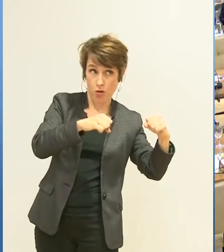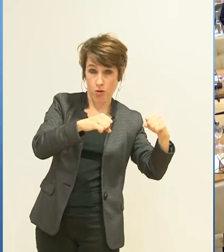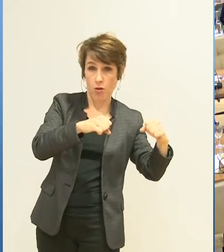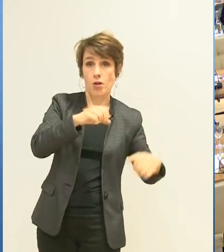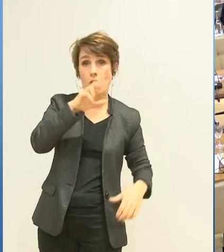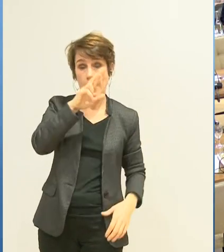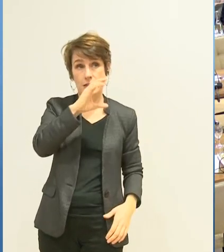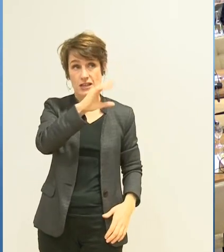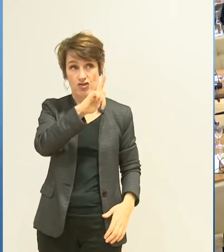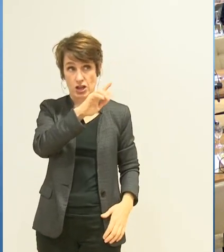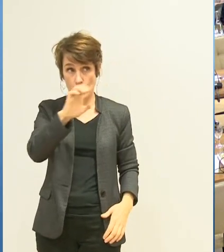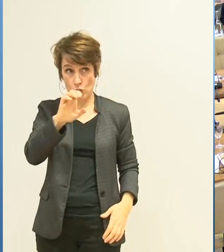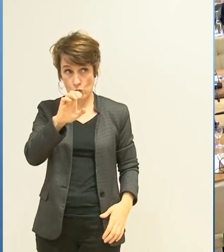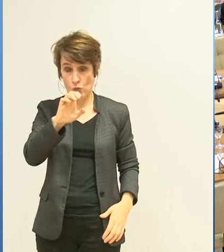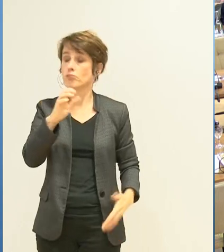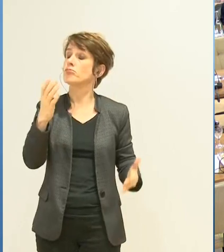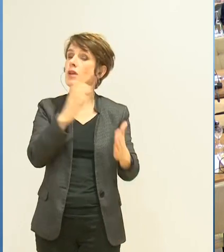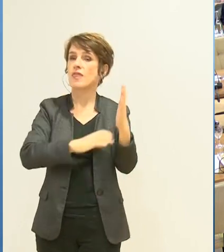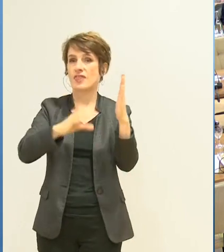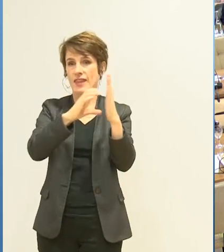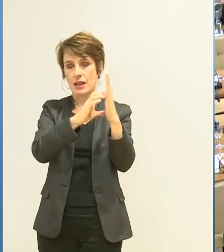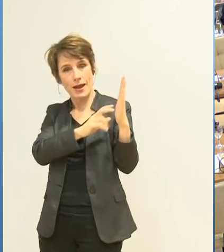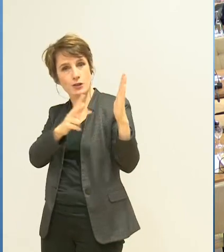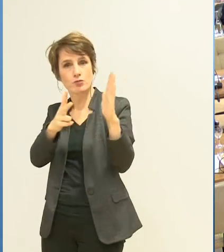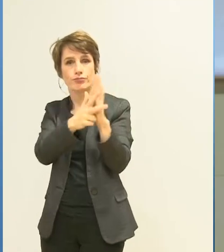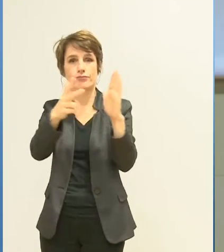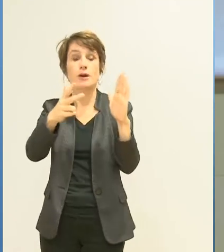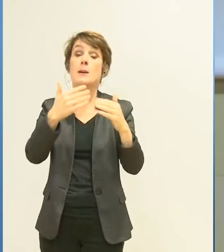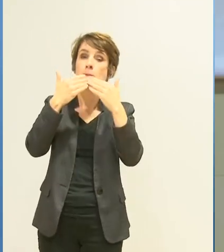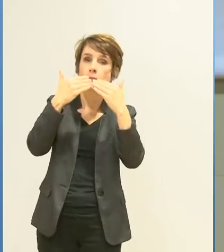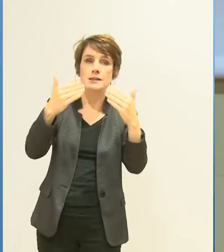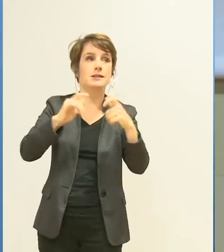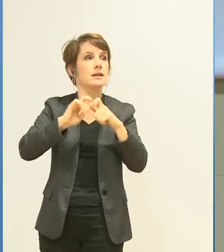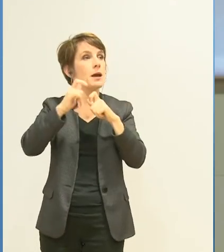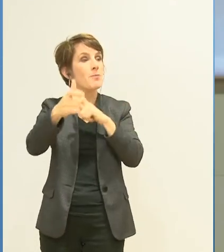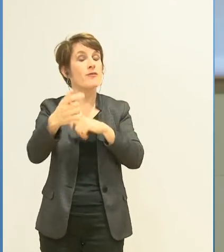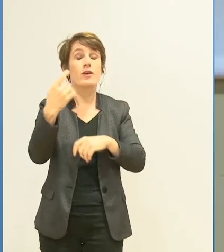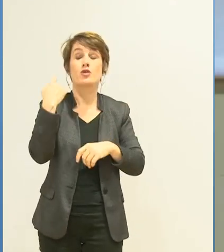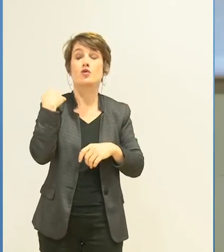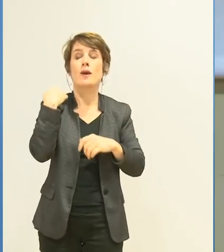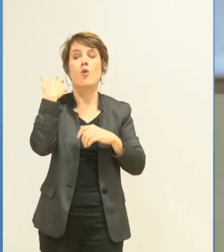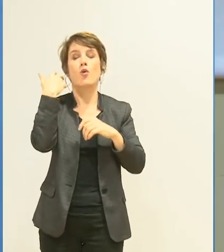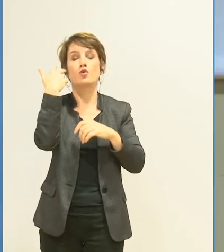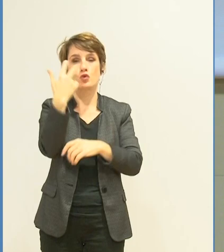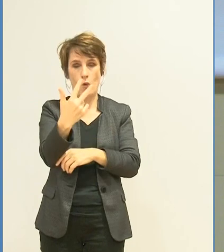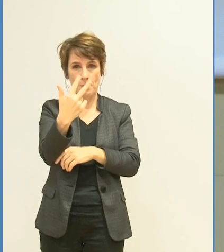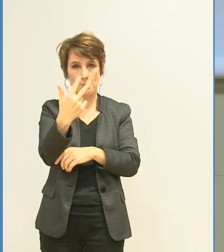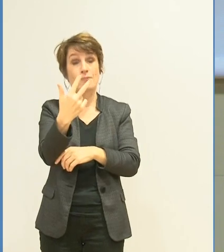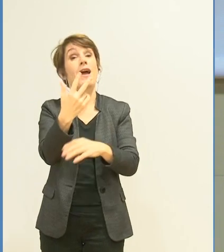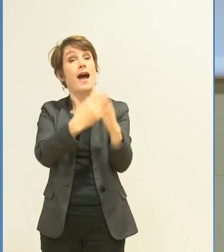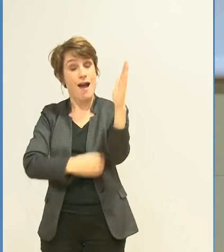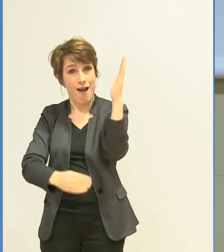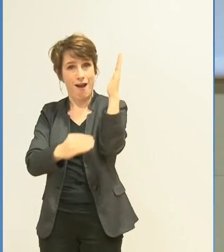rcg eu cette délibération est donc adopté je vous remercie la délibération numéro 3 il ya donc l'amendement